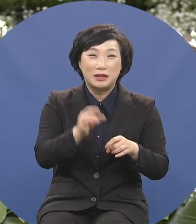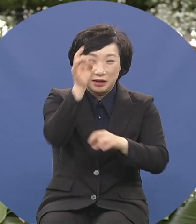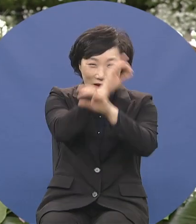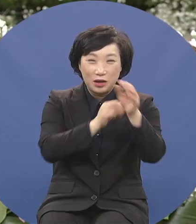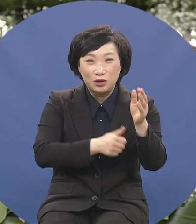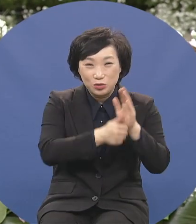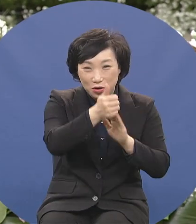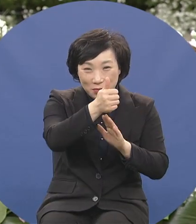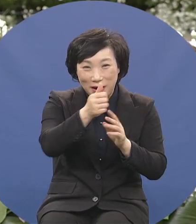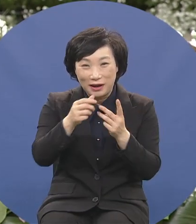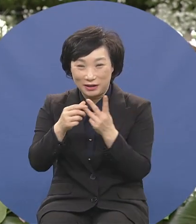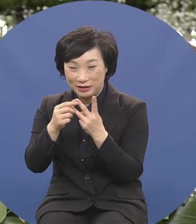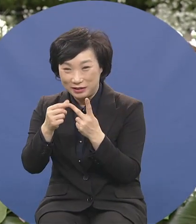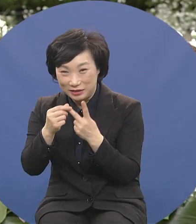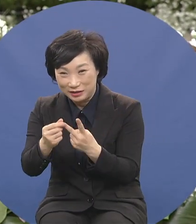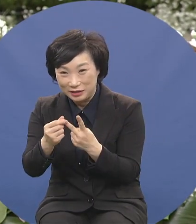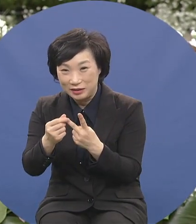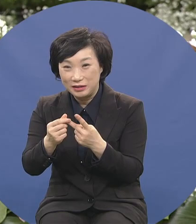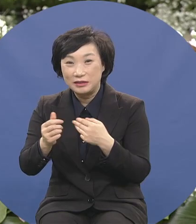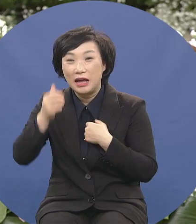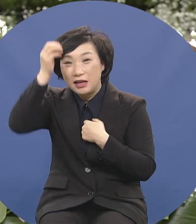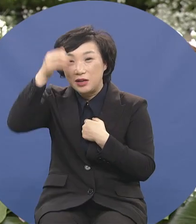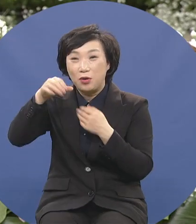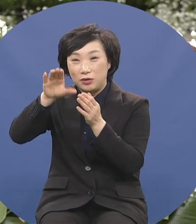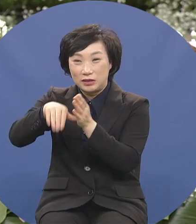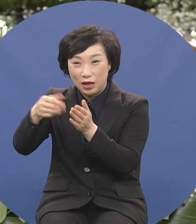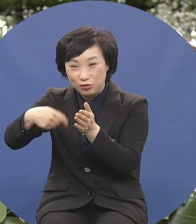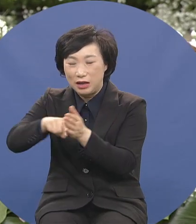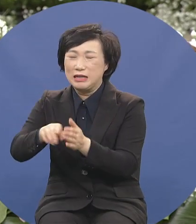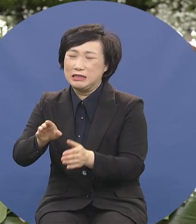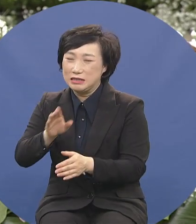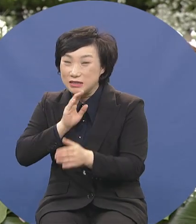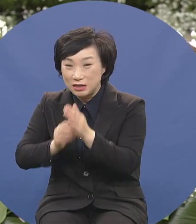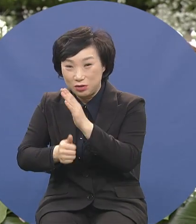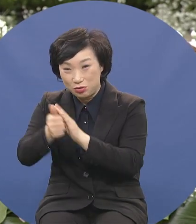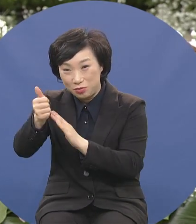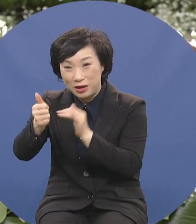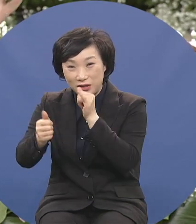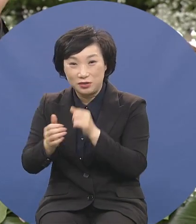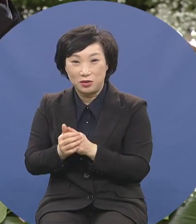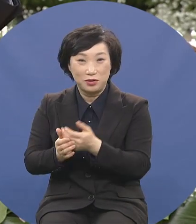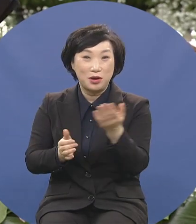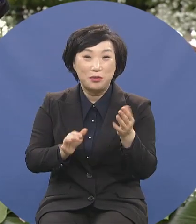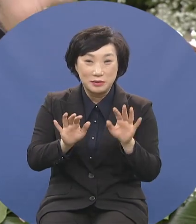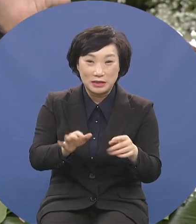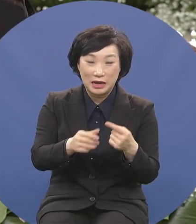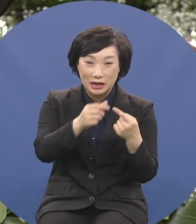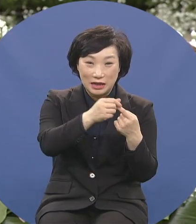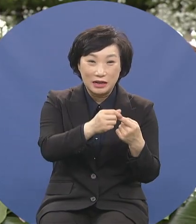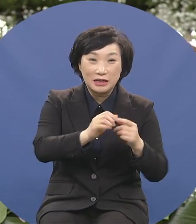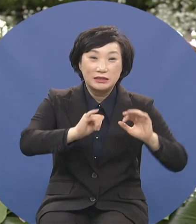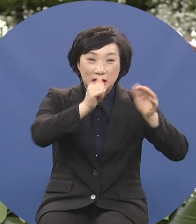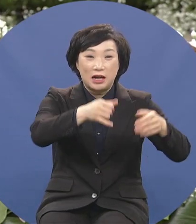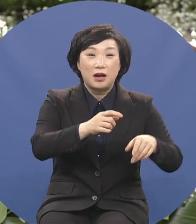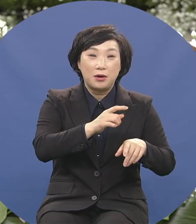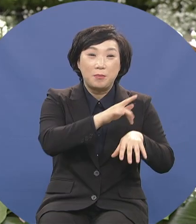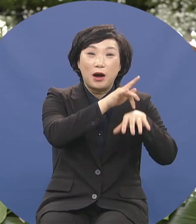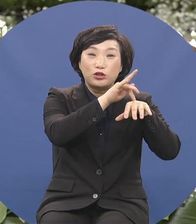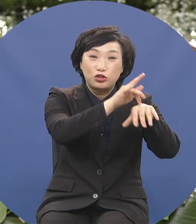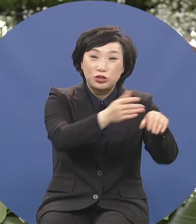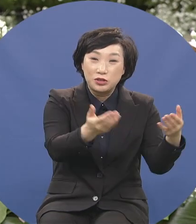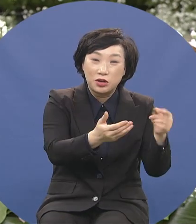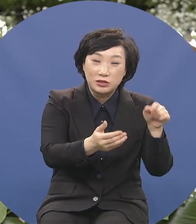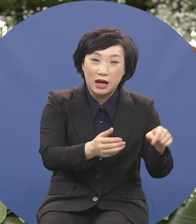하나는 자기 영혼을 위한 참된 소망입니다. 하나는 세상과 마귀 사단